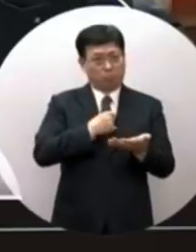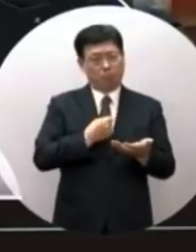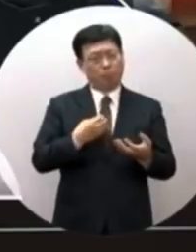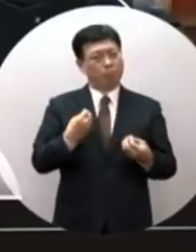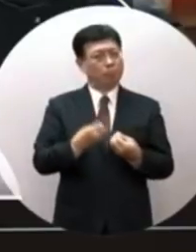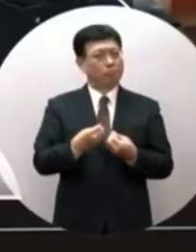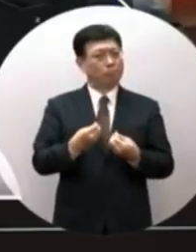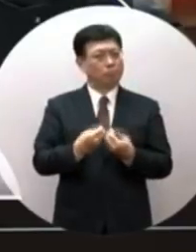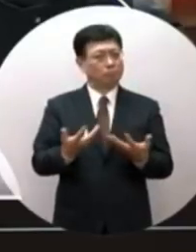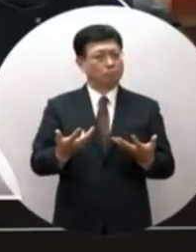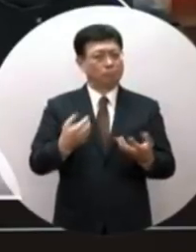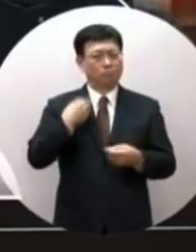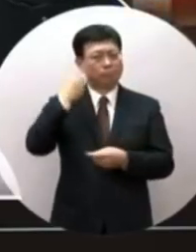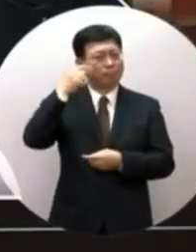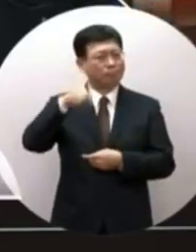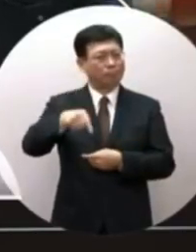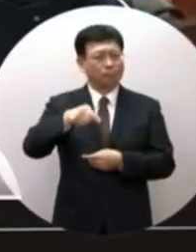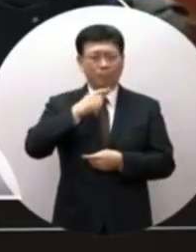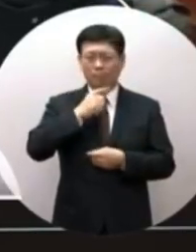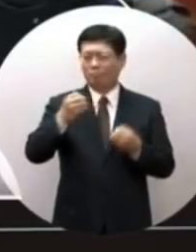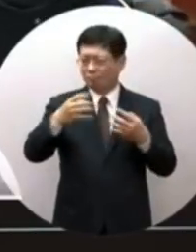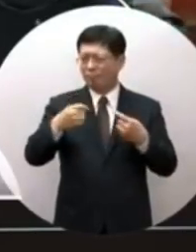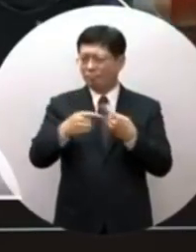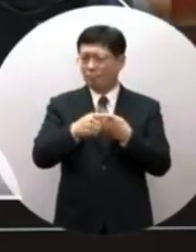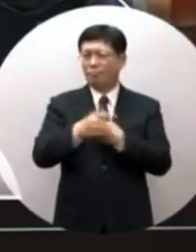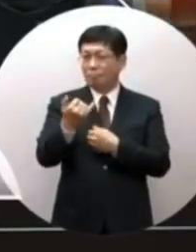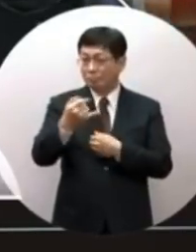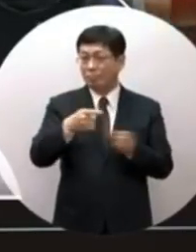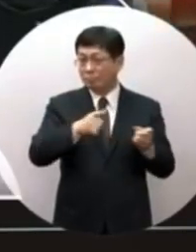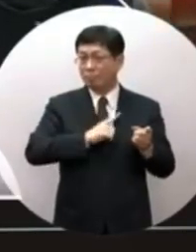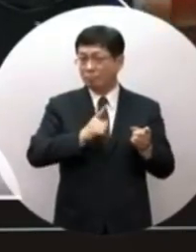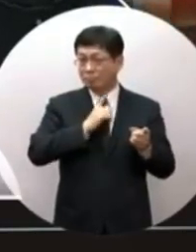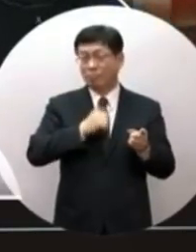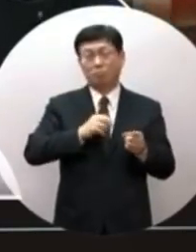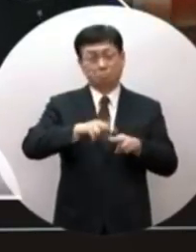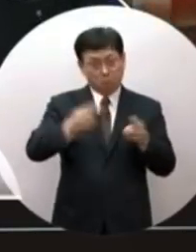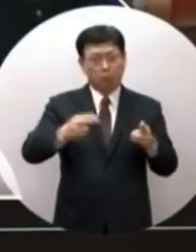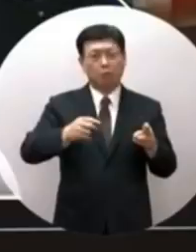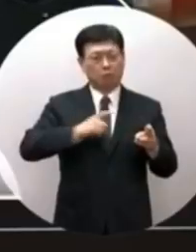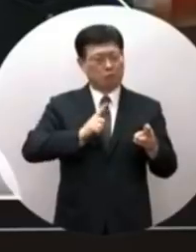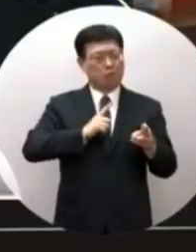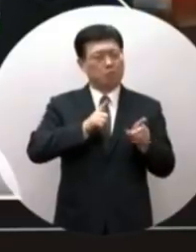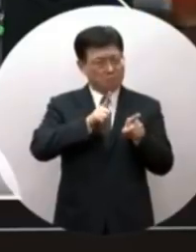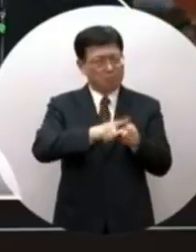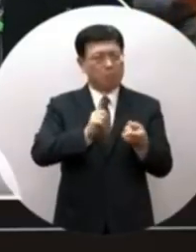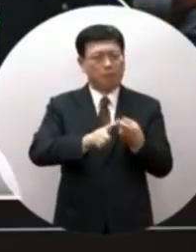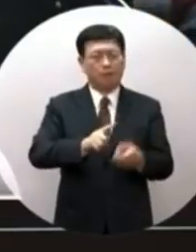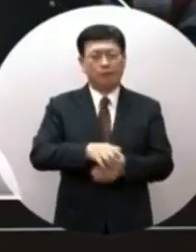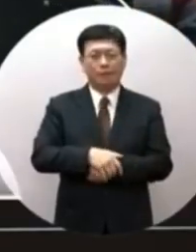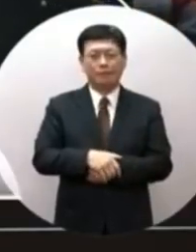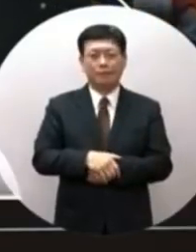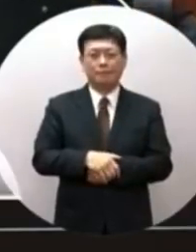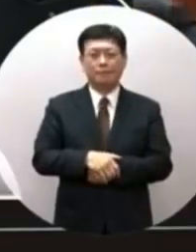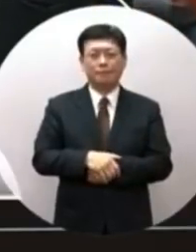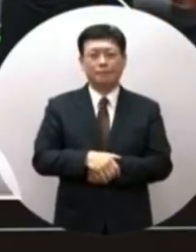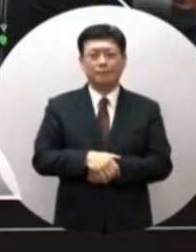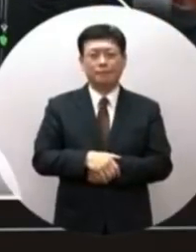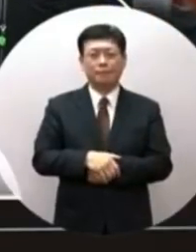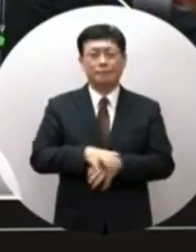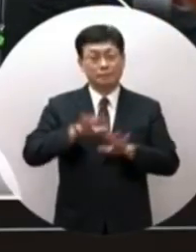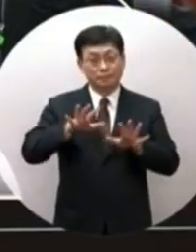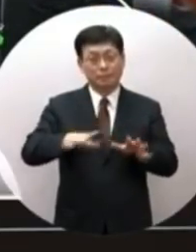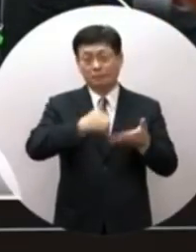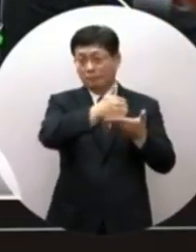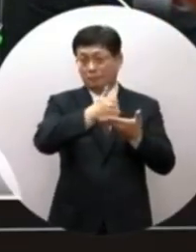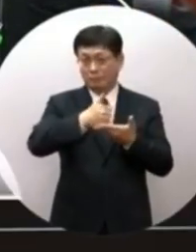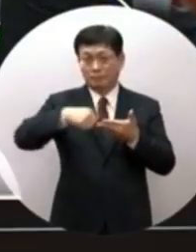机，我感觉这个研讨一下好不好？人家敢开话，绝对有他的道理。今仔日我请